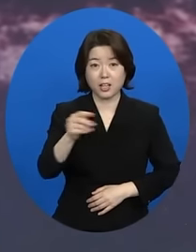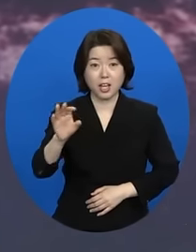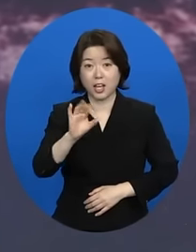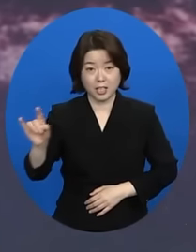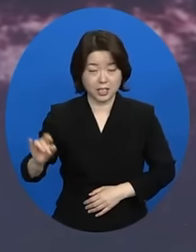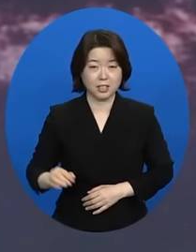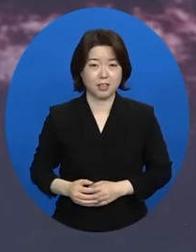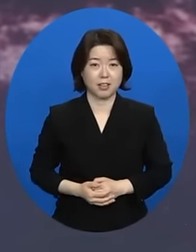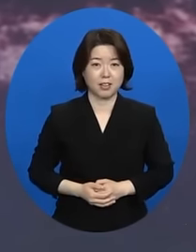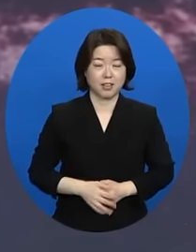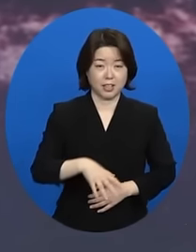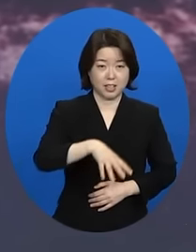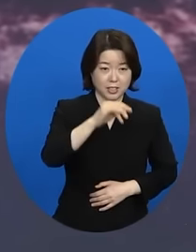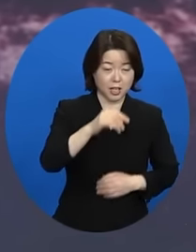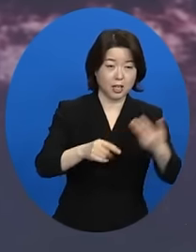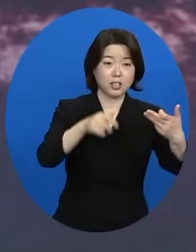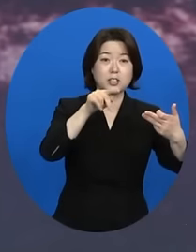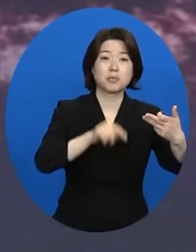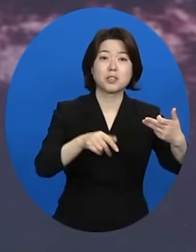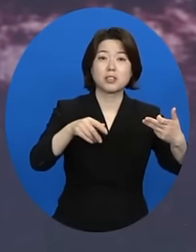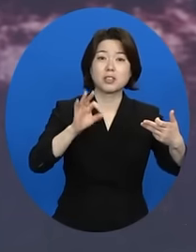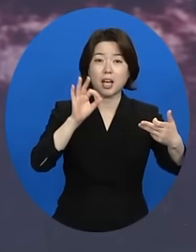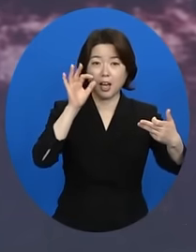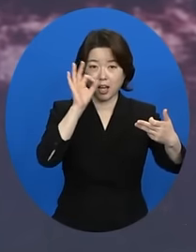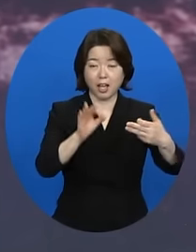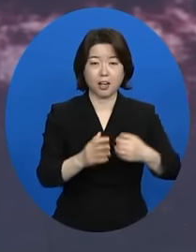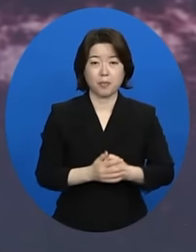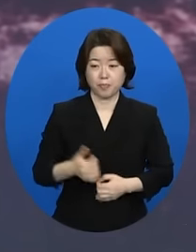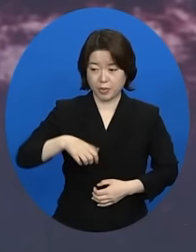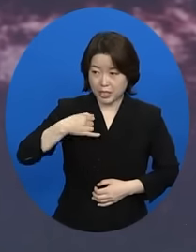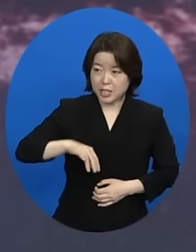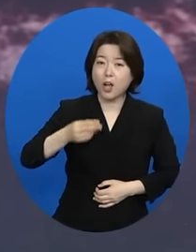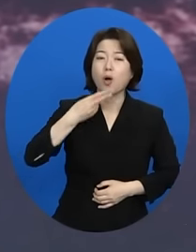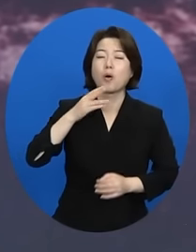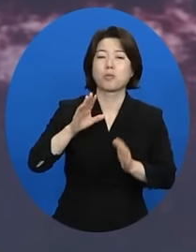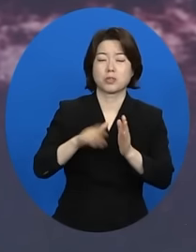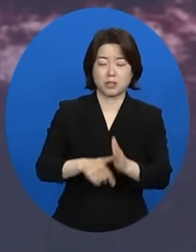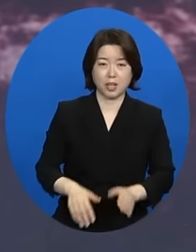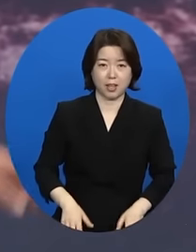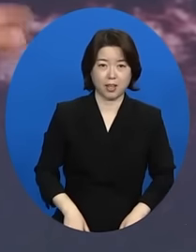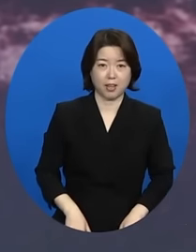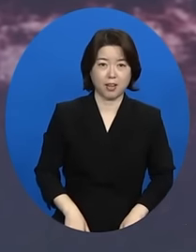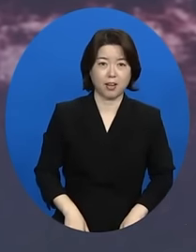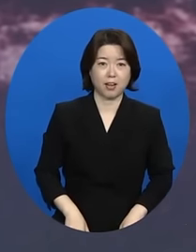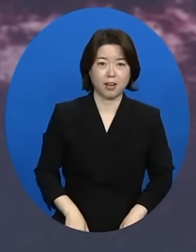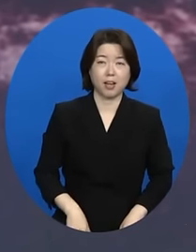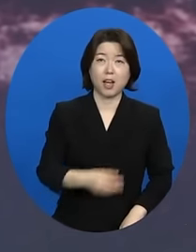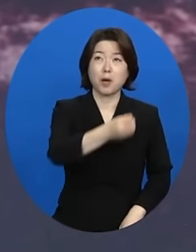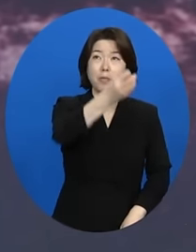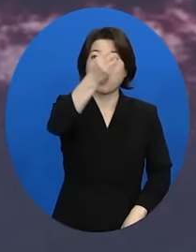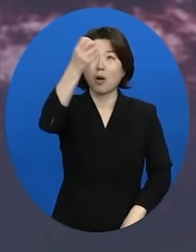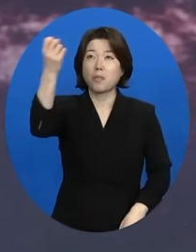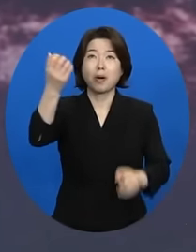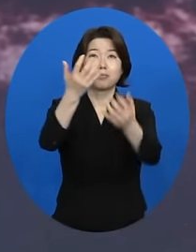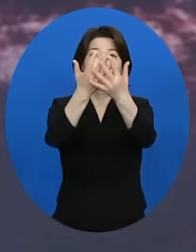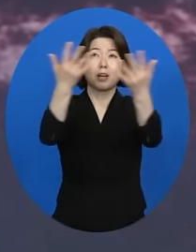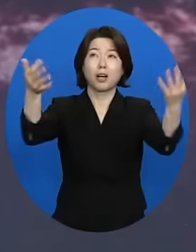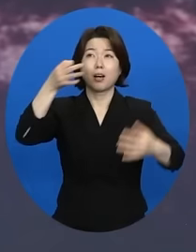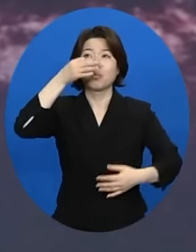아십니까? 창세기 17장에서 아브라함이 아직 자녀가 없을 때에 별을 보여주시고